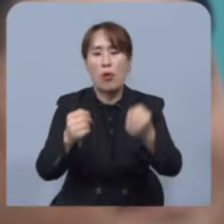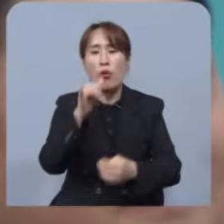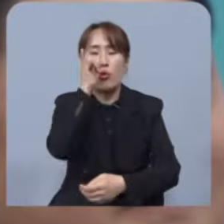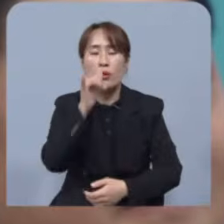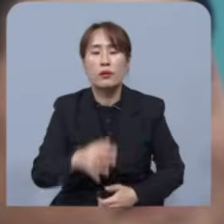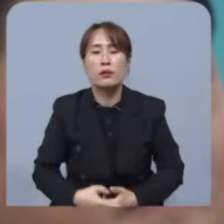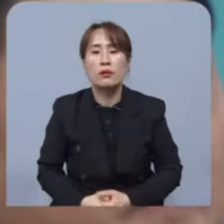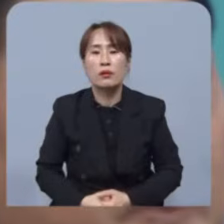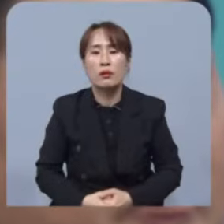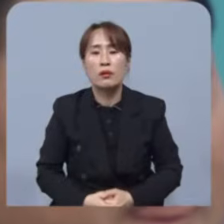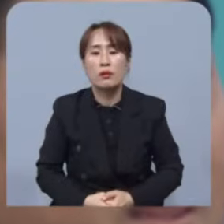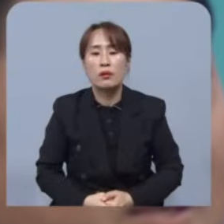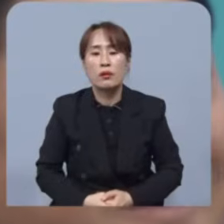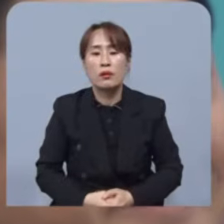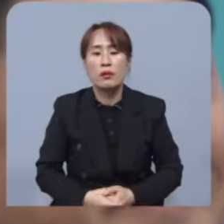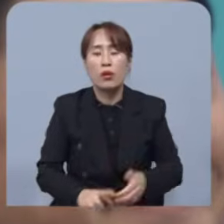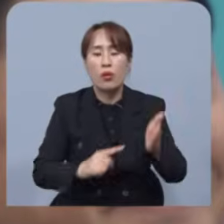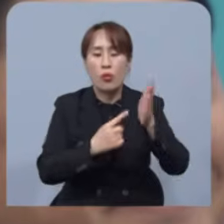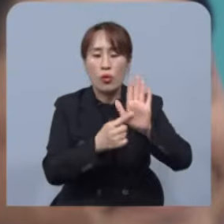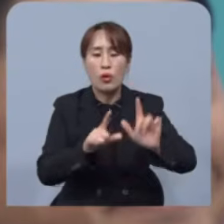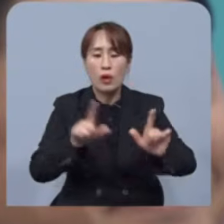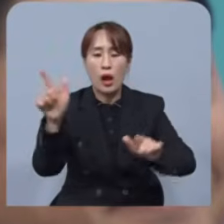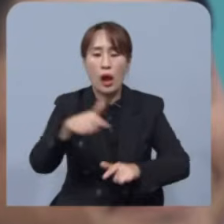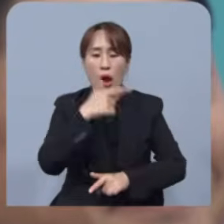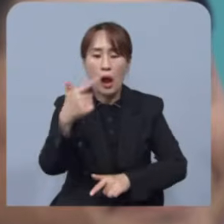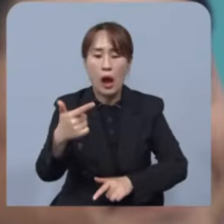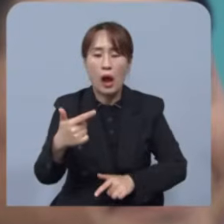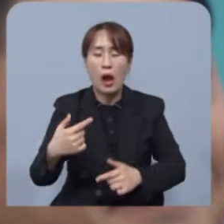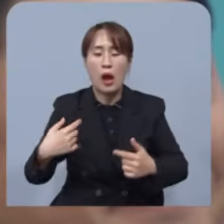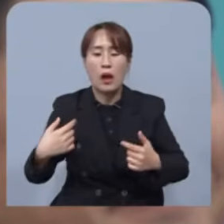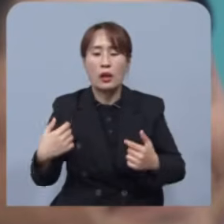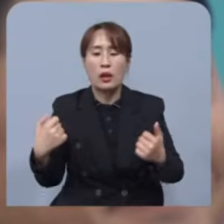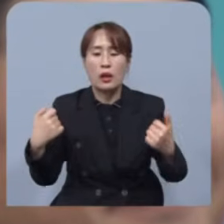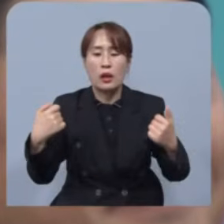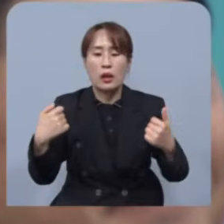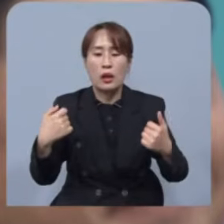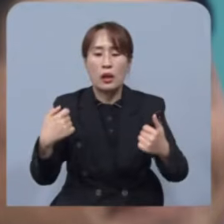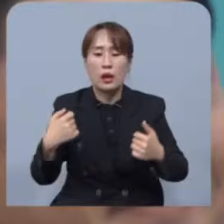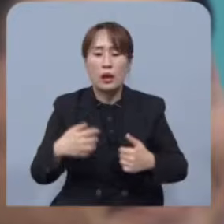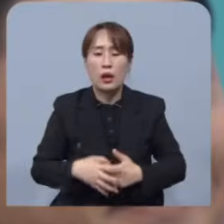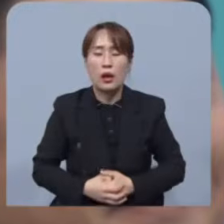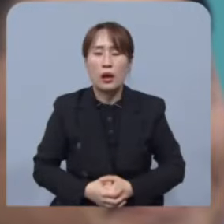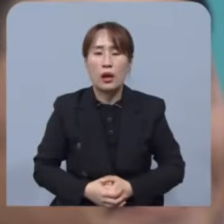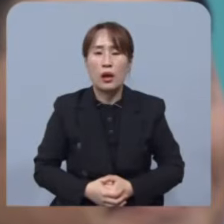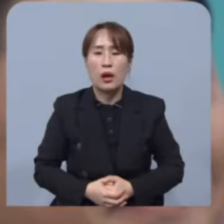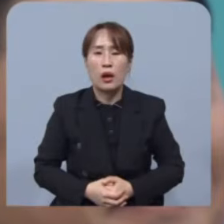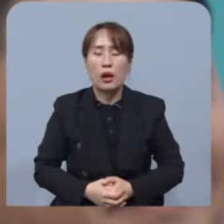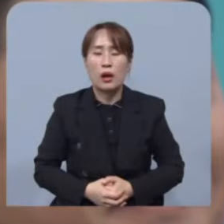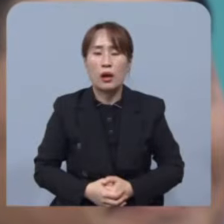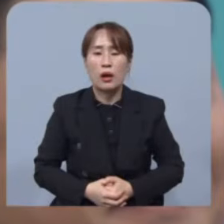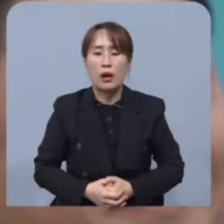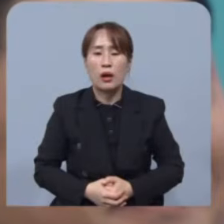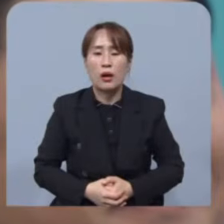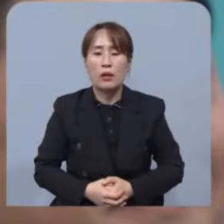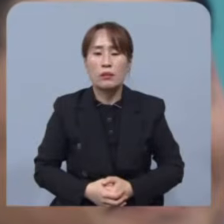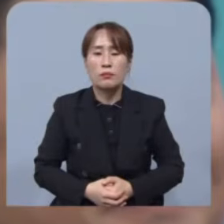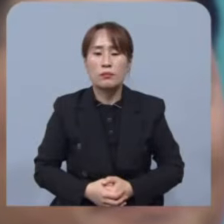있습니다. 공연 당일 단 하루의 고용보험만 혜택이 이루어지고 있어가지고